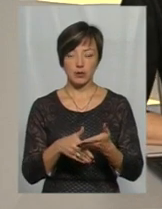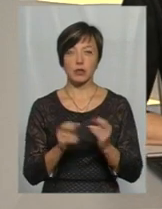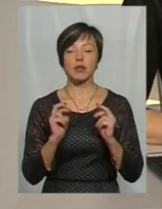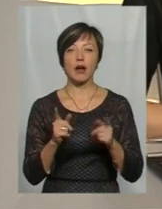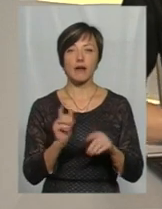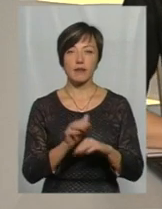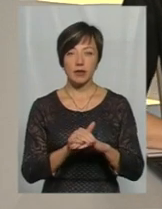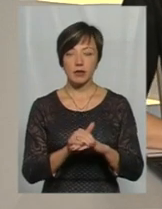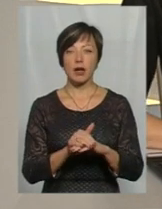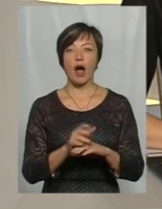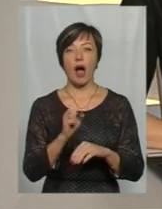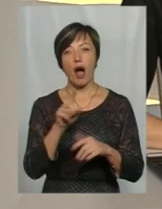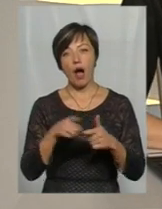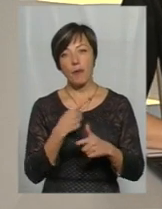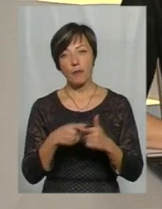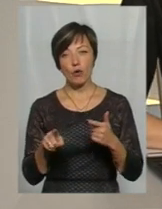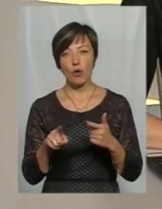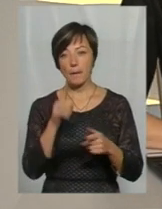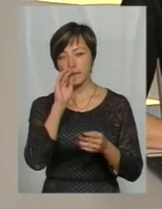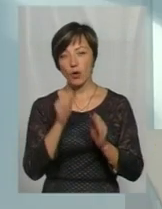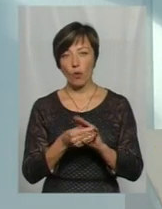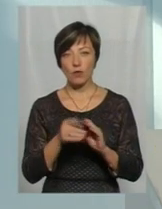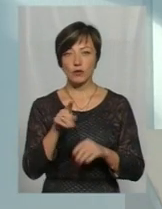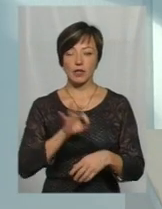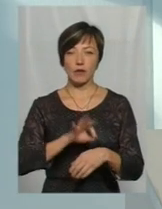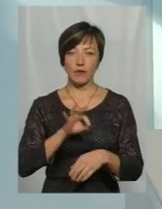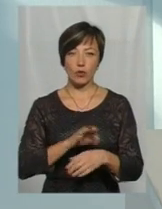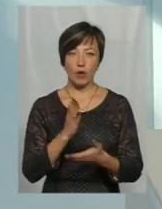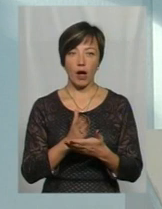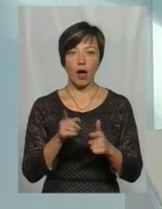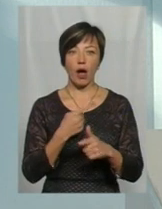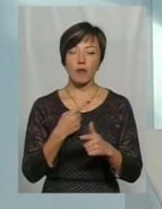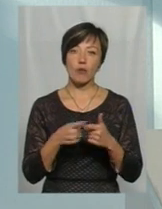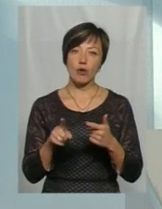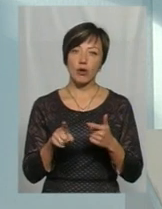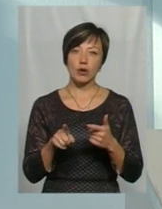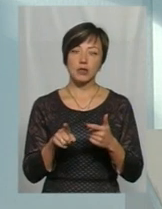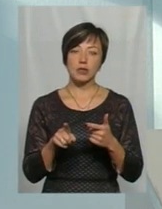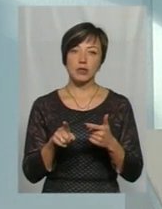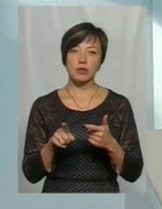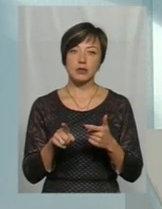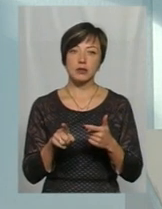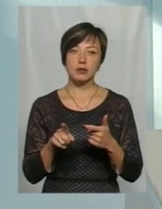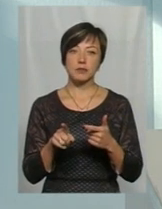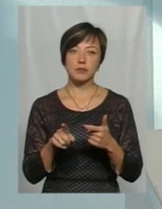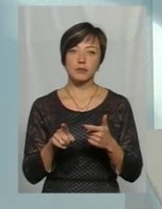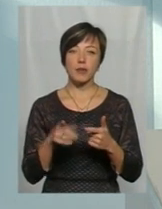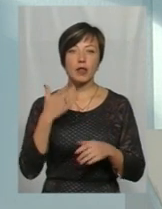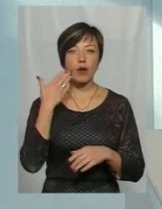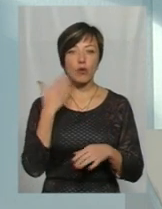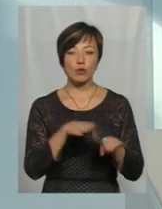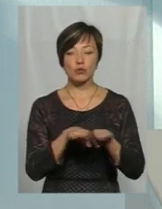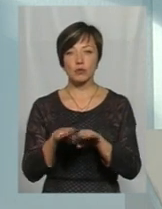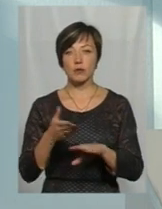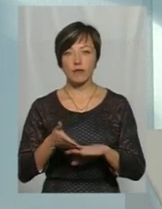за меддопомогою, або приховували, що в них захворювання, або з легкою